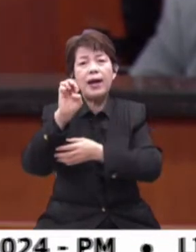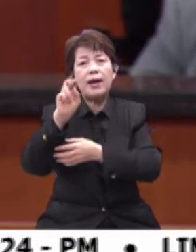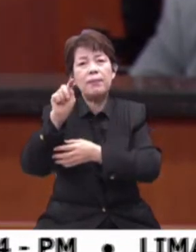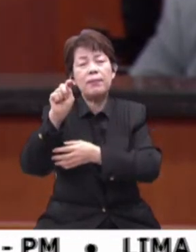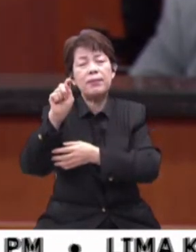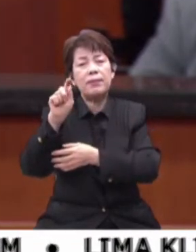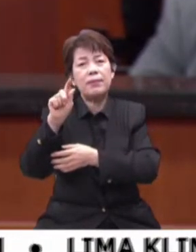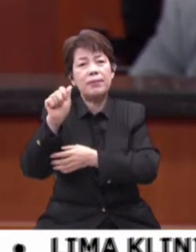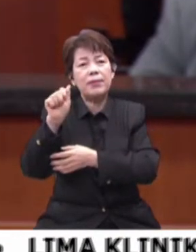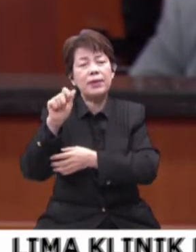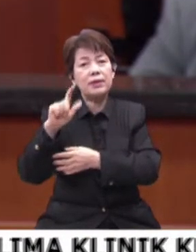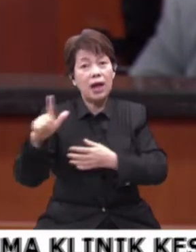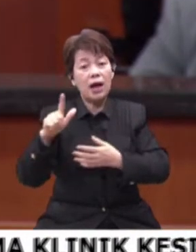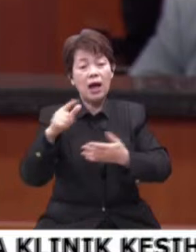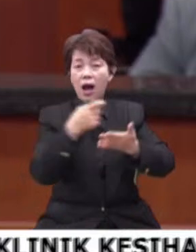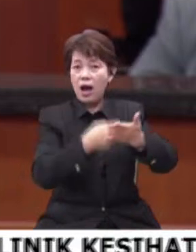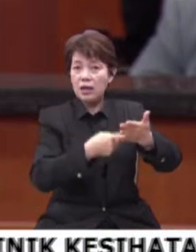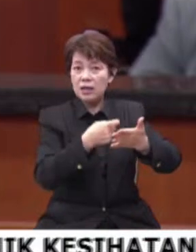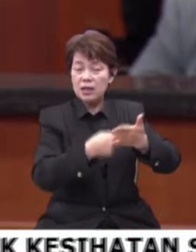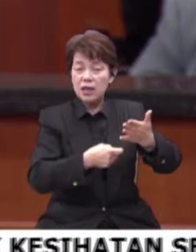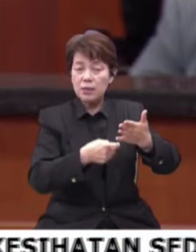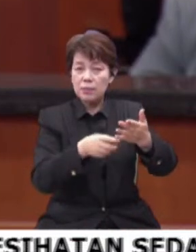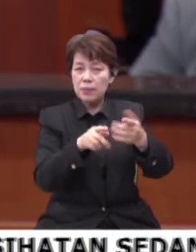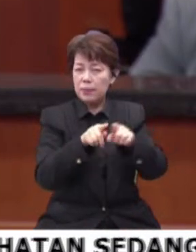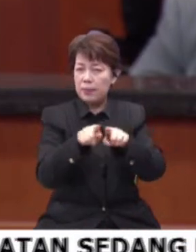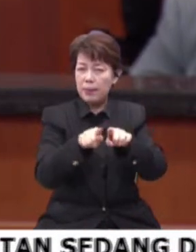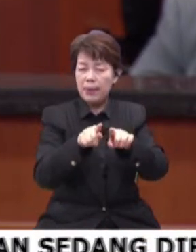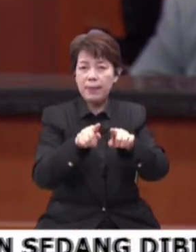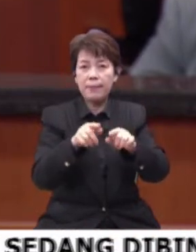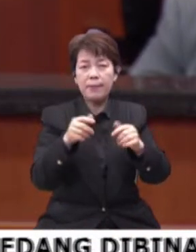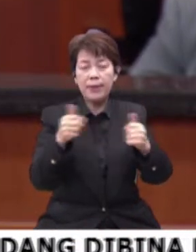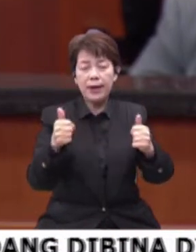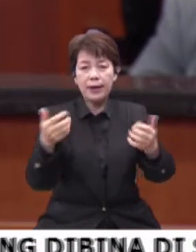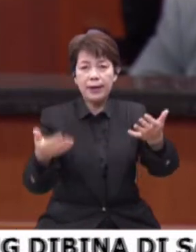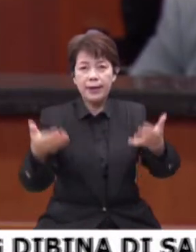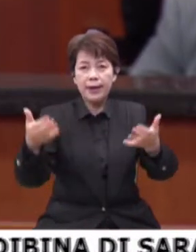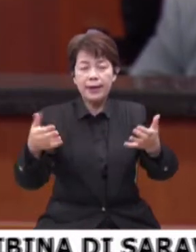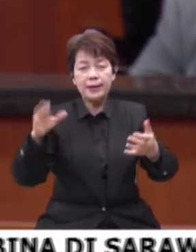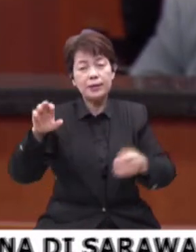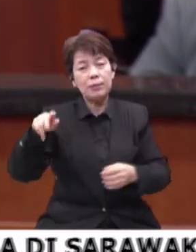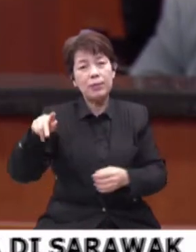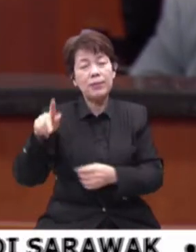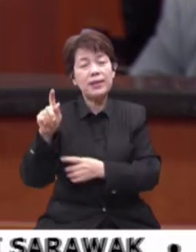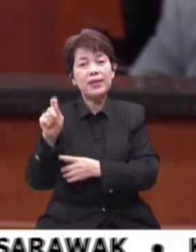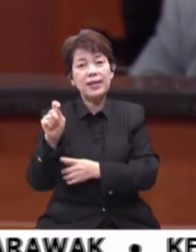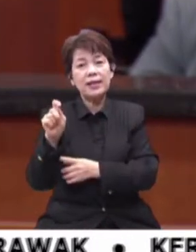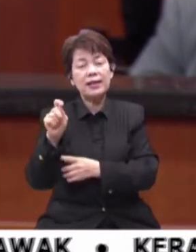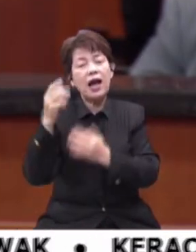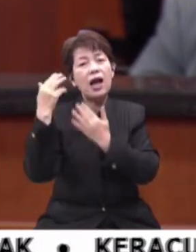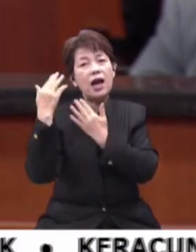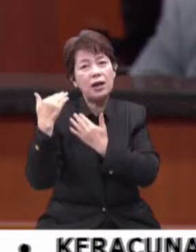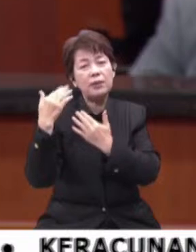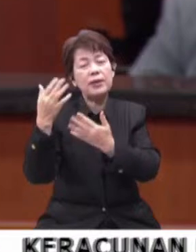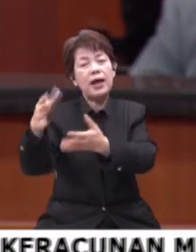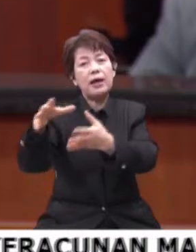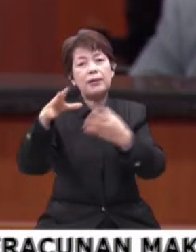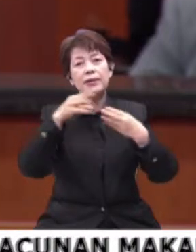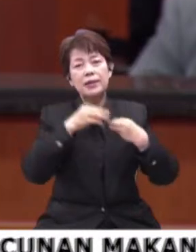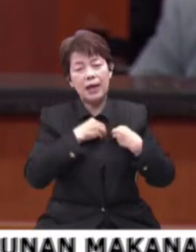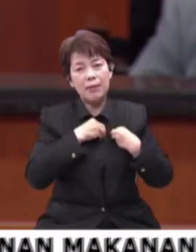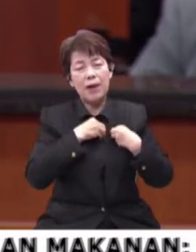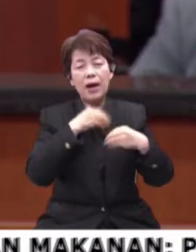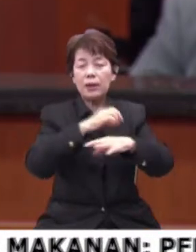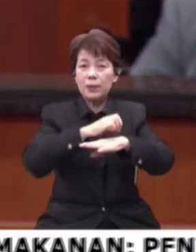dengan harga yang lebih kompetitif di kalangan negara-negara anggota CVT dengan harapan dapat meningkatkan pengeluaran